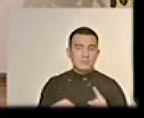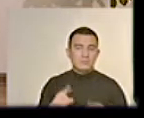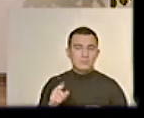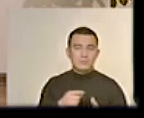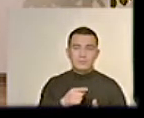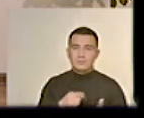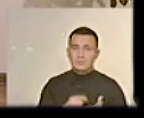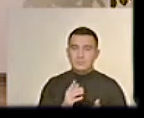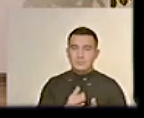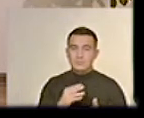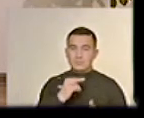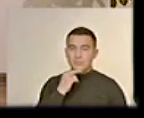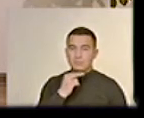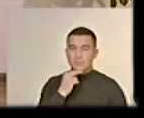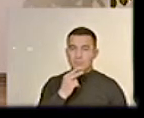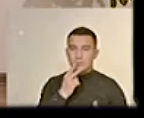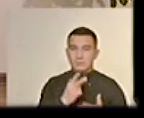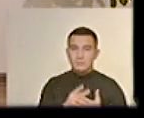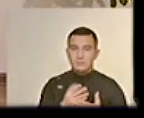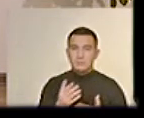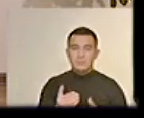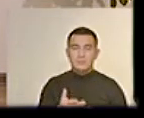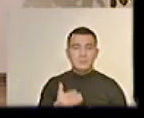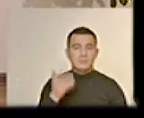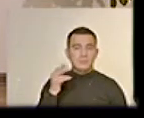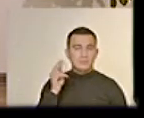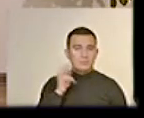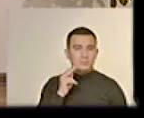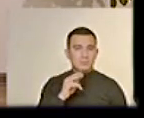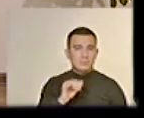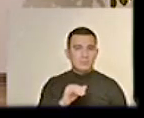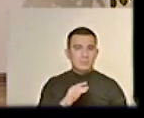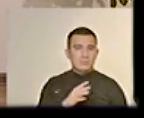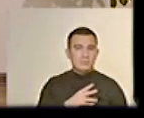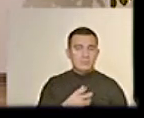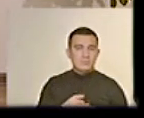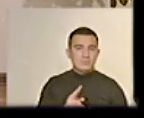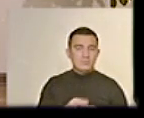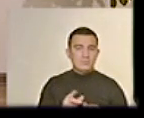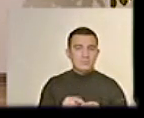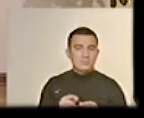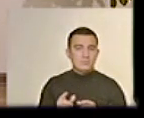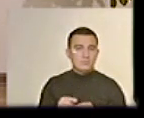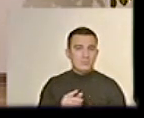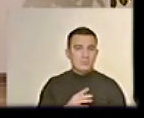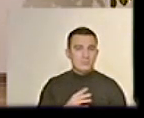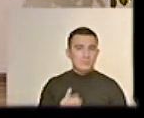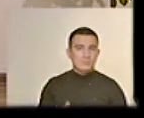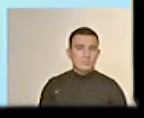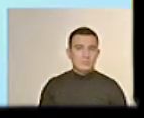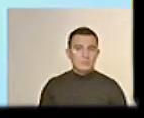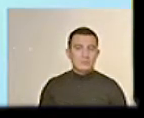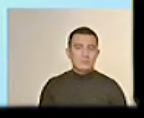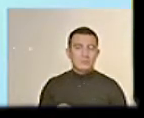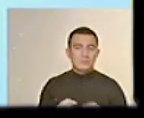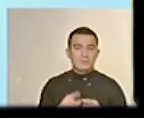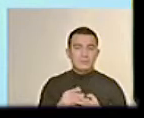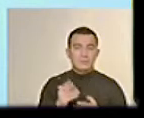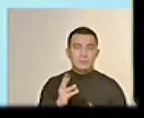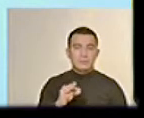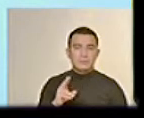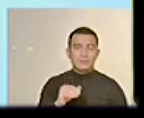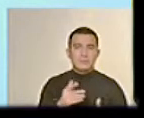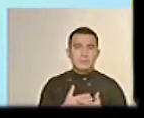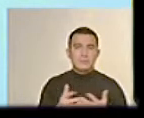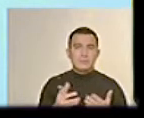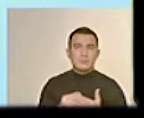Diqqat bilan e'tibor bering. Ushbu ma'lumotlar oldingi darslarda berilgan ma'lumotlarga tayangan. Ya'ni quyidagi moddalarning